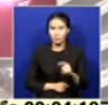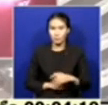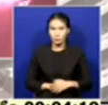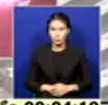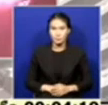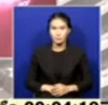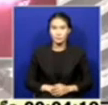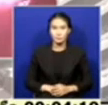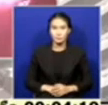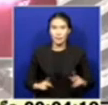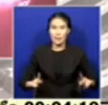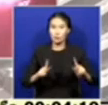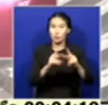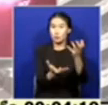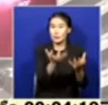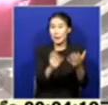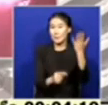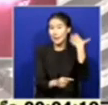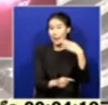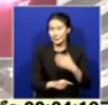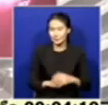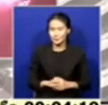จำได้ว่าครั้งหนึ่ง